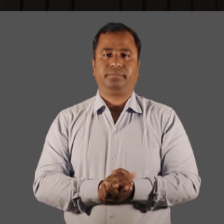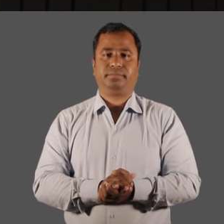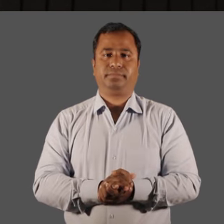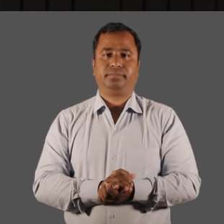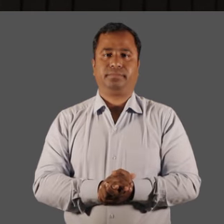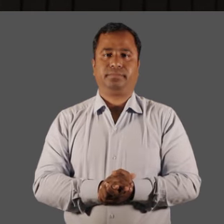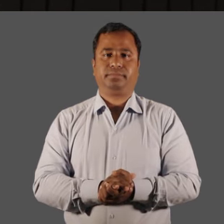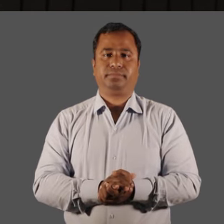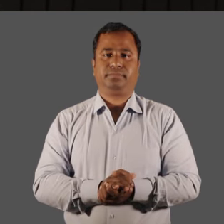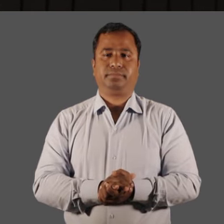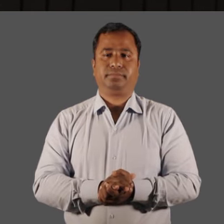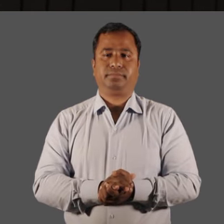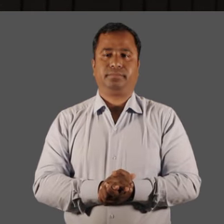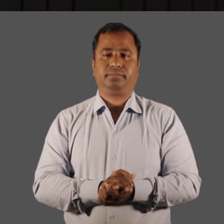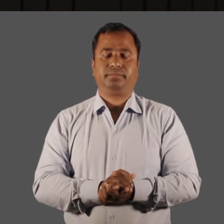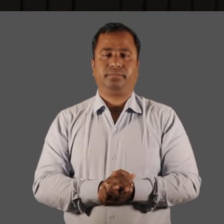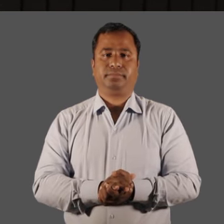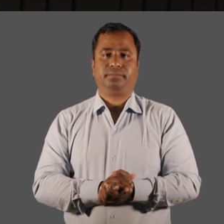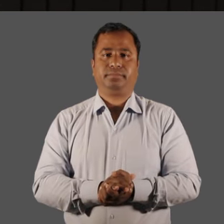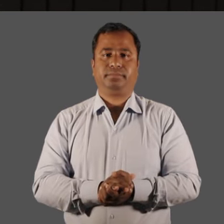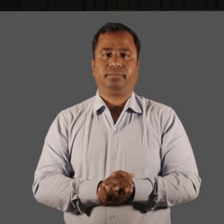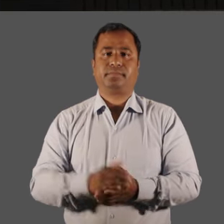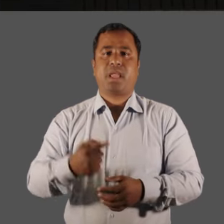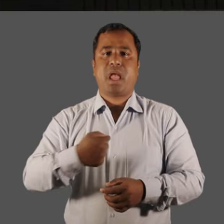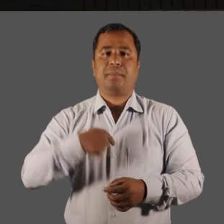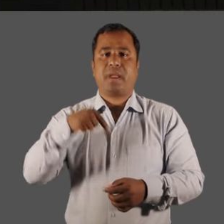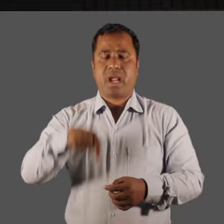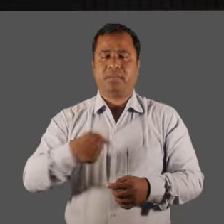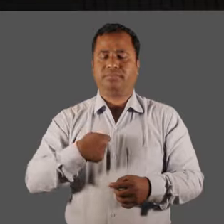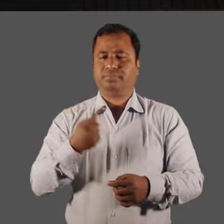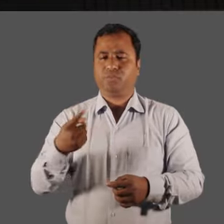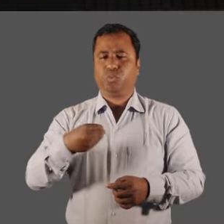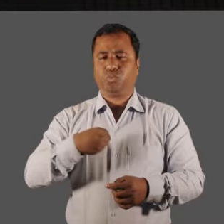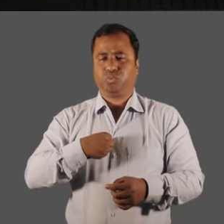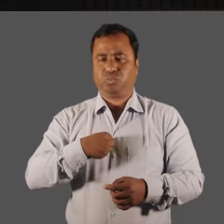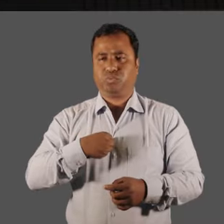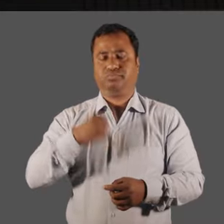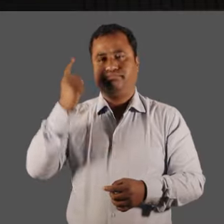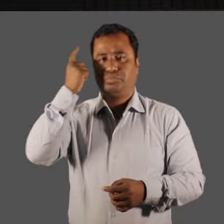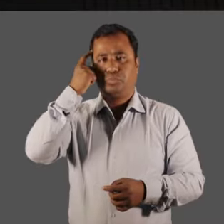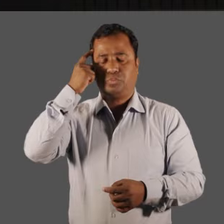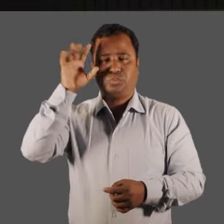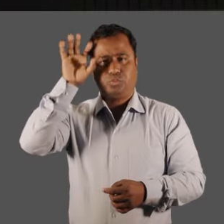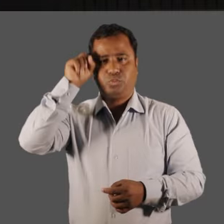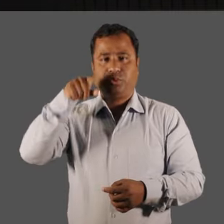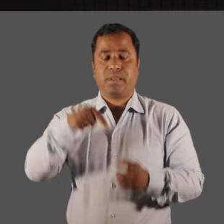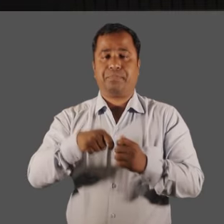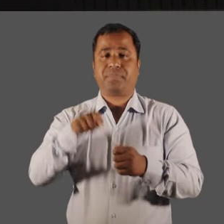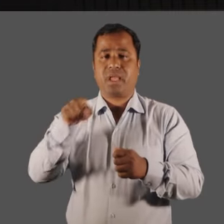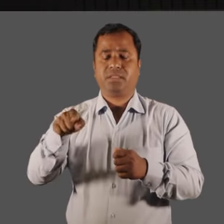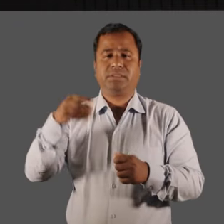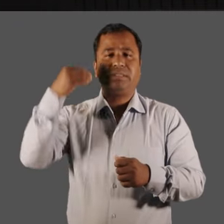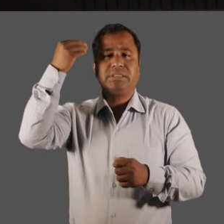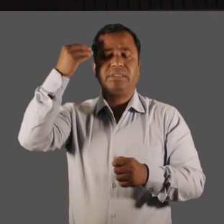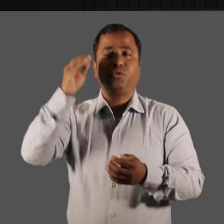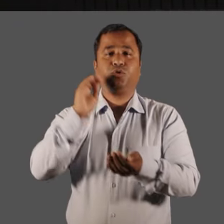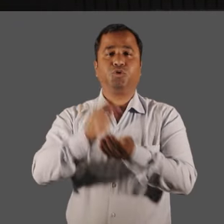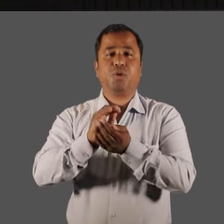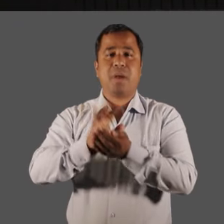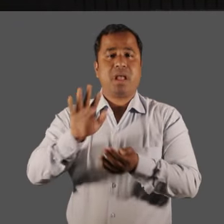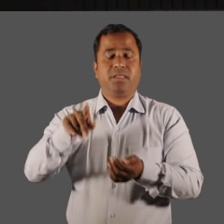তো লতা, এটা আমার মানে আপনার এটাই। হয়তো মানে আক্ষেপের বিষয় আছে, পাশাপাশি নিশ্চয়ই আপনার মানে অনেক সুখ স্মৃতি আছে, যেটা আপনি